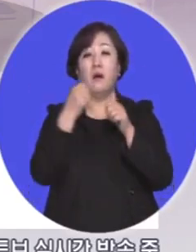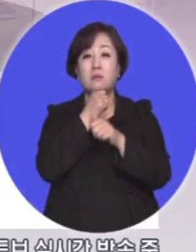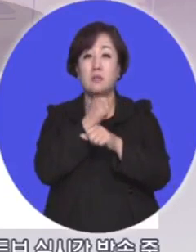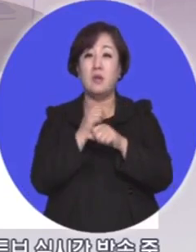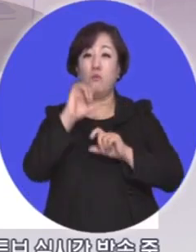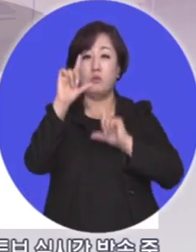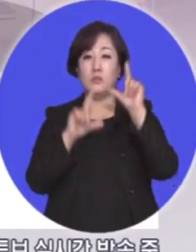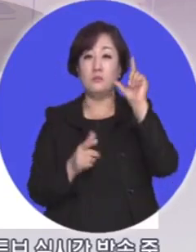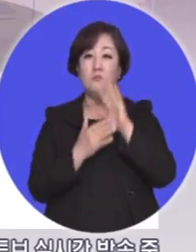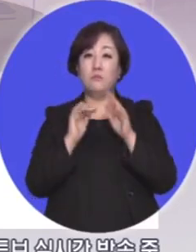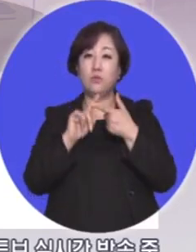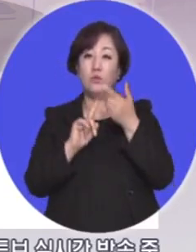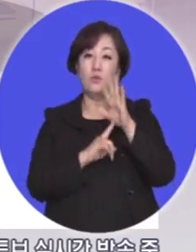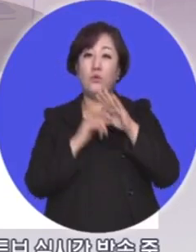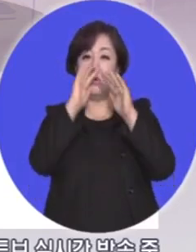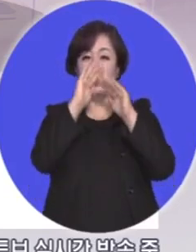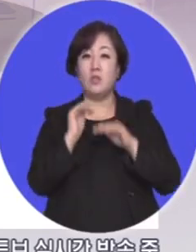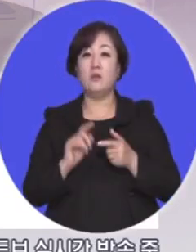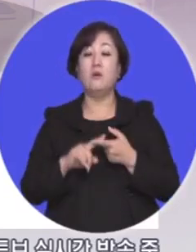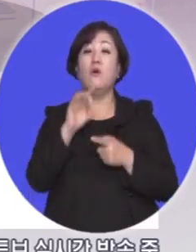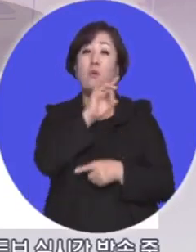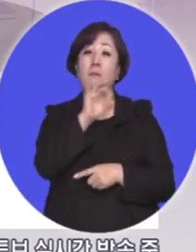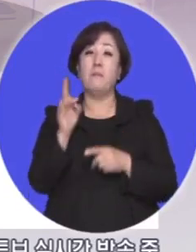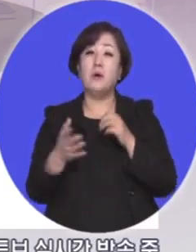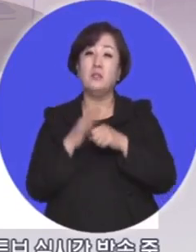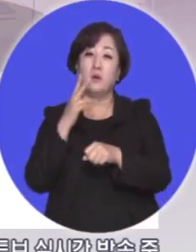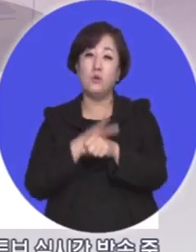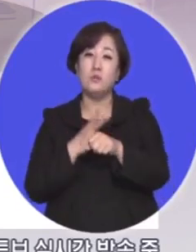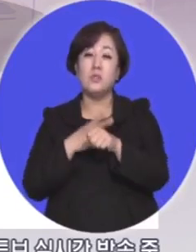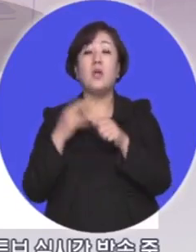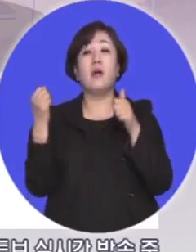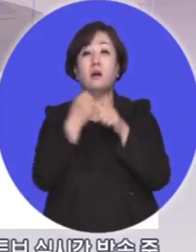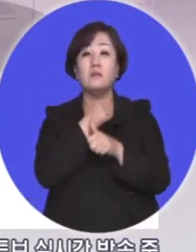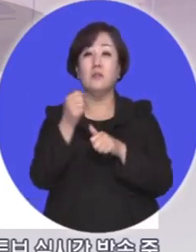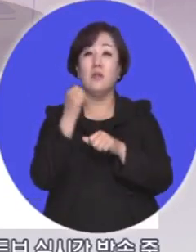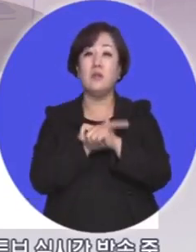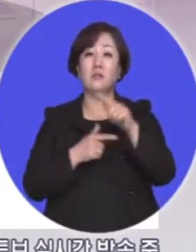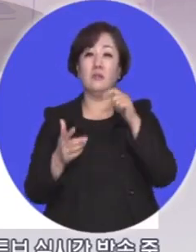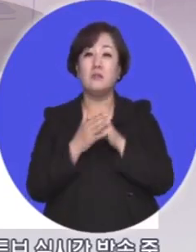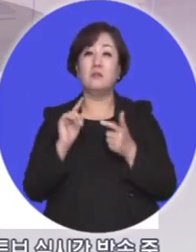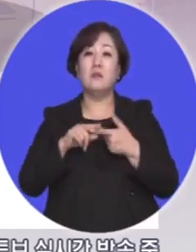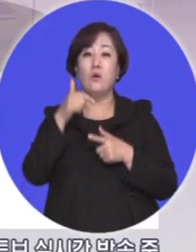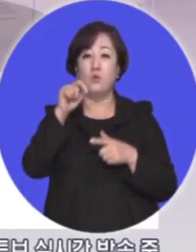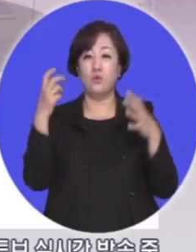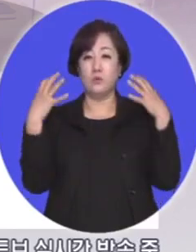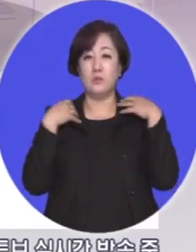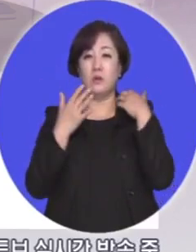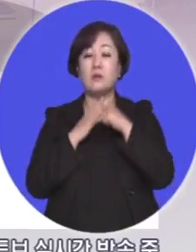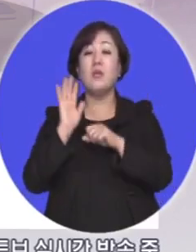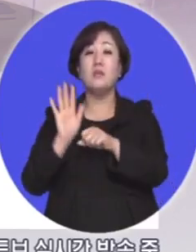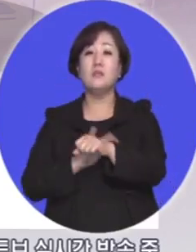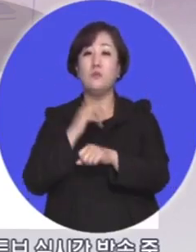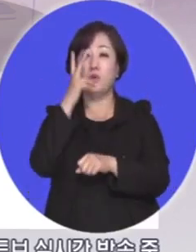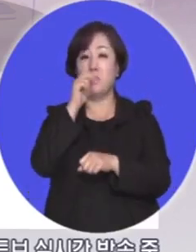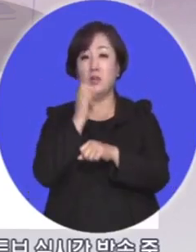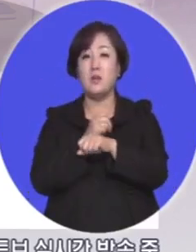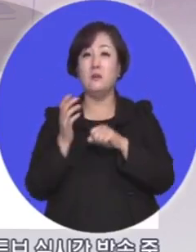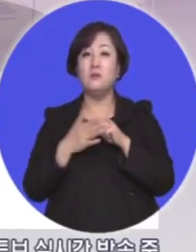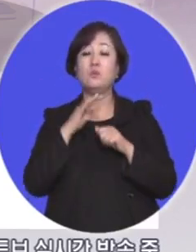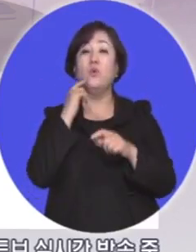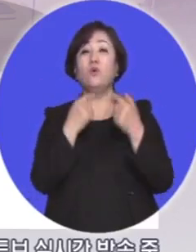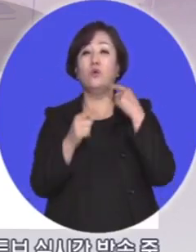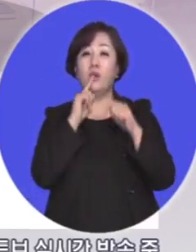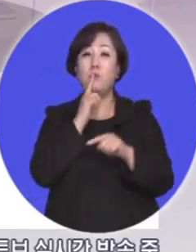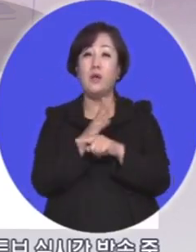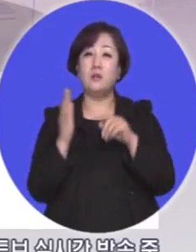드러났습니다 계속해 밝혀지는 보육교사 의학 때 소극적인 지자체 대응도 논란이 되고 있습니다 100원